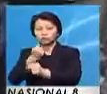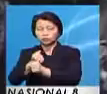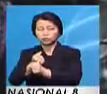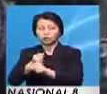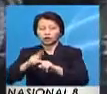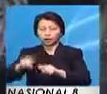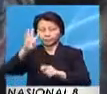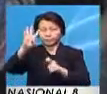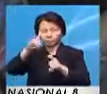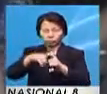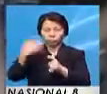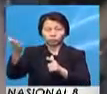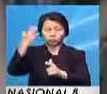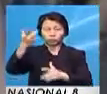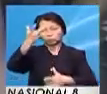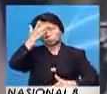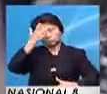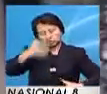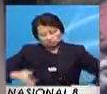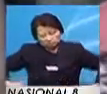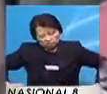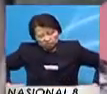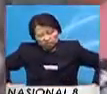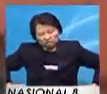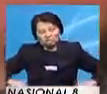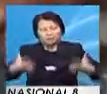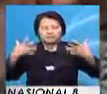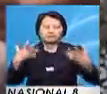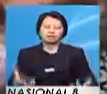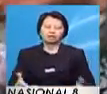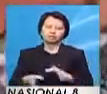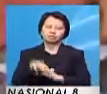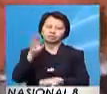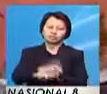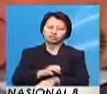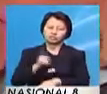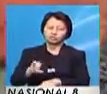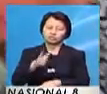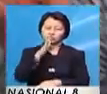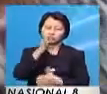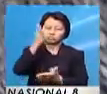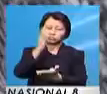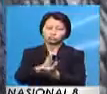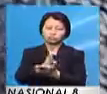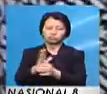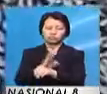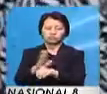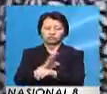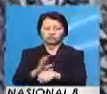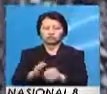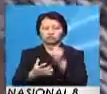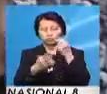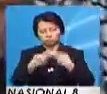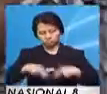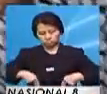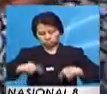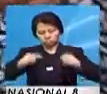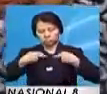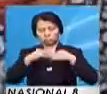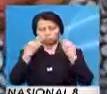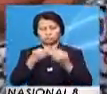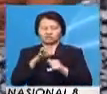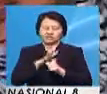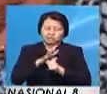Namun 4 bulan lalu penyakit buah pinggangnya bertambah kronik memaksa beliau berhenti berniaga. Kehidupan keluarga ini